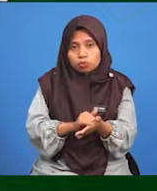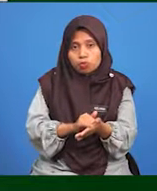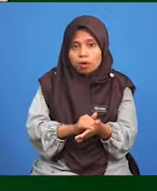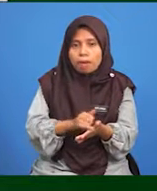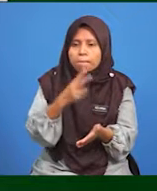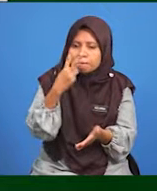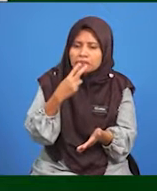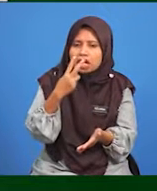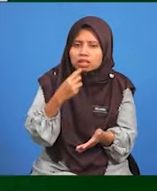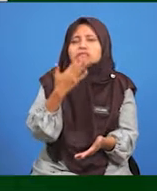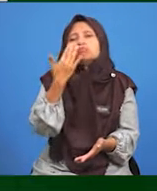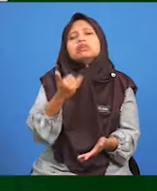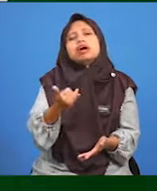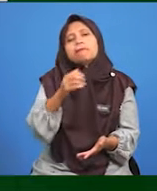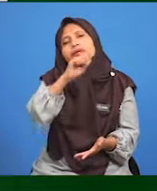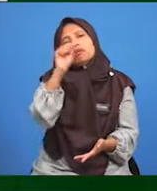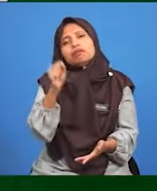Mengapa cobaannya